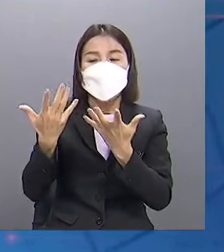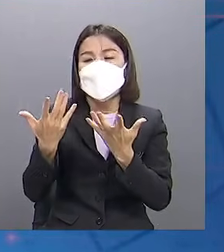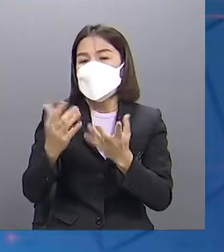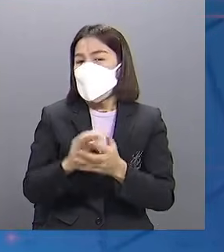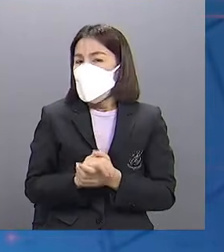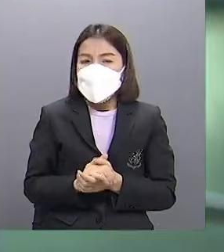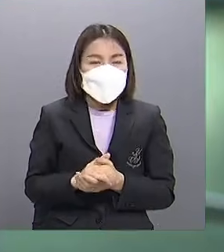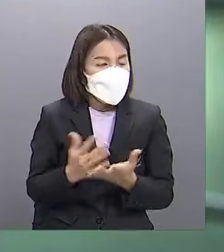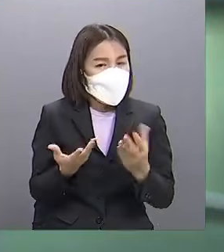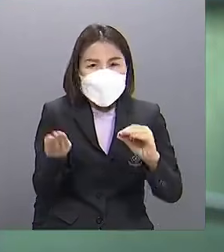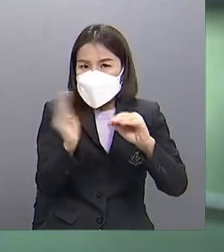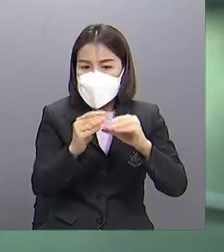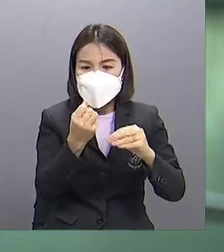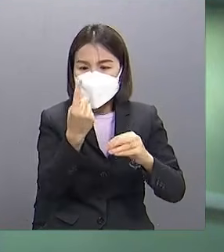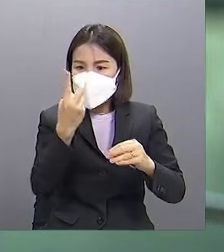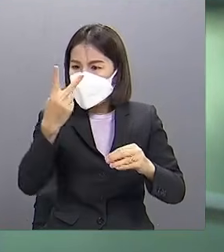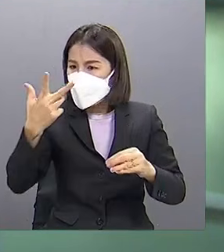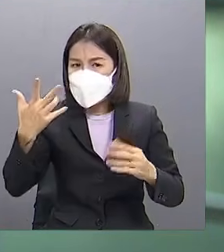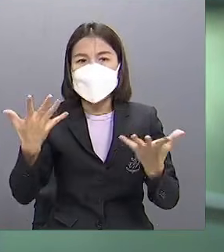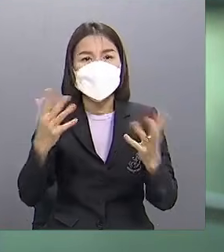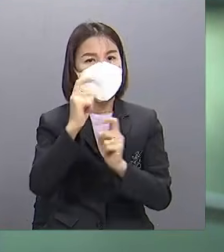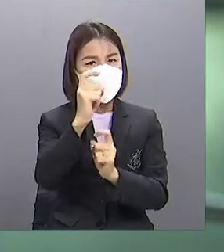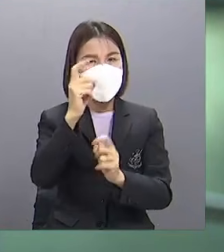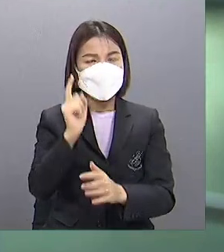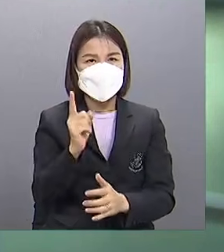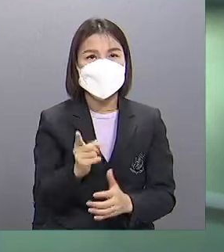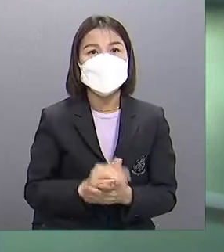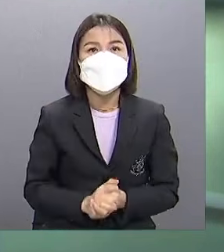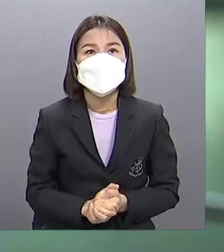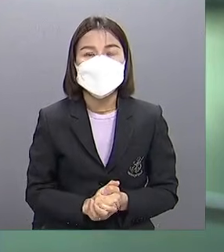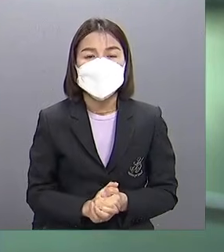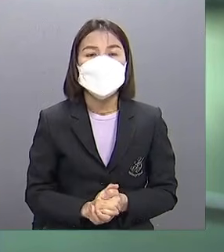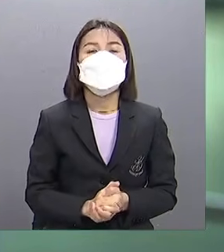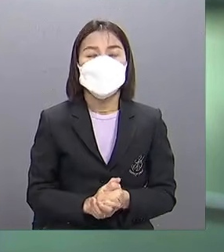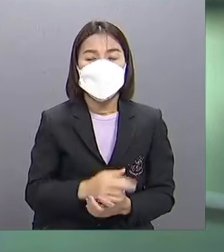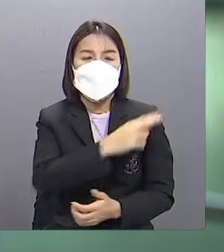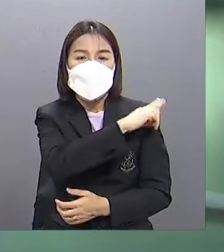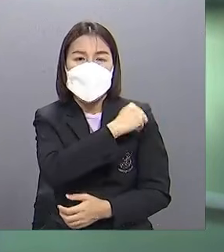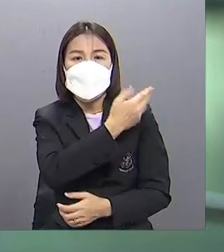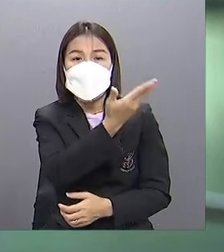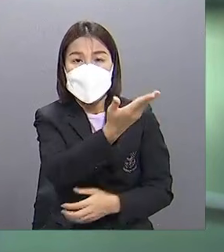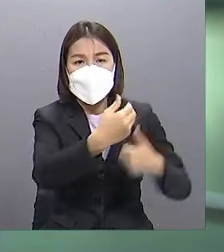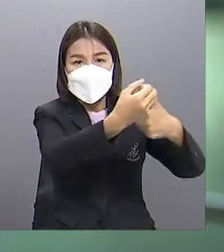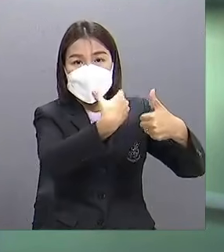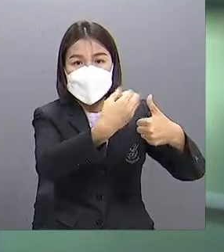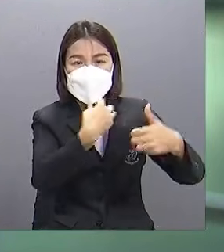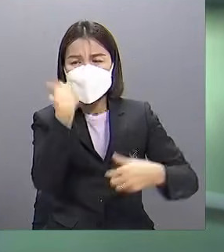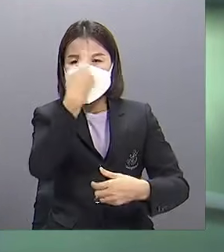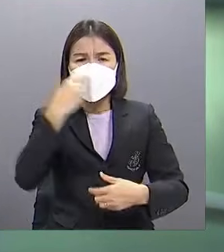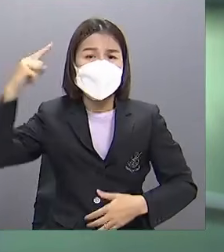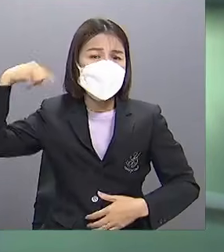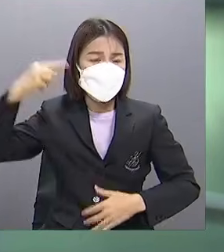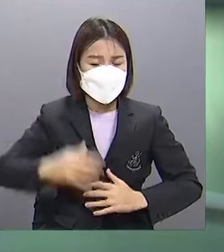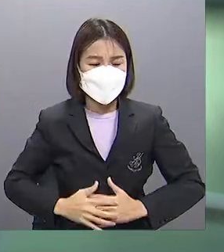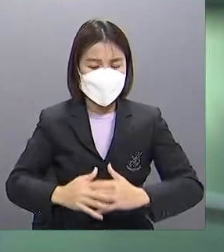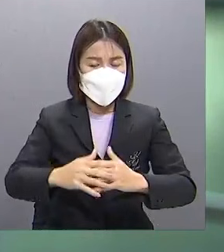นมาได้ครับผม เอาละค่ะนี่ก็คือคำแนะนำดีๆนะคะสำหรับครอบครัวไหนที่มีหญิงตั้งครรภ์อยู่ในครอบครัวนะค